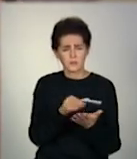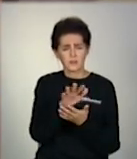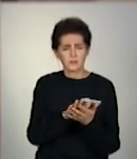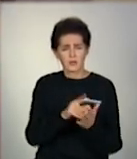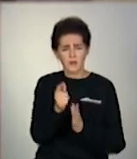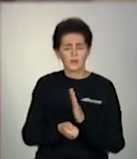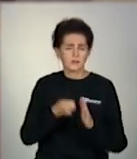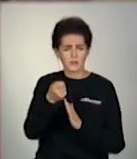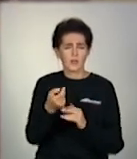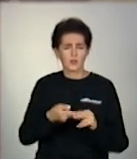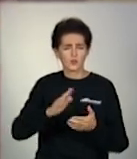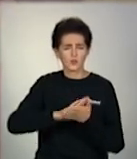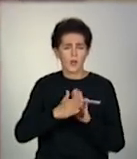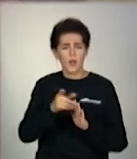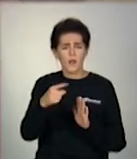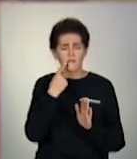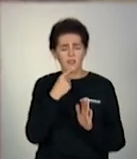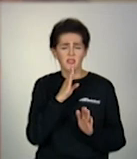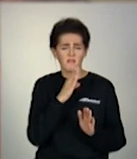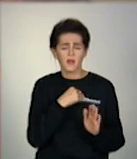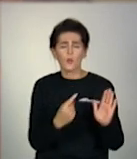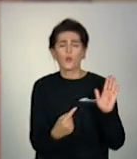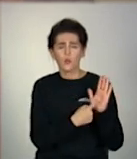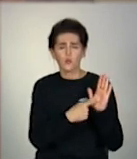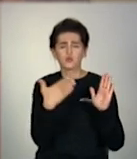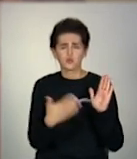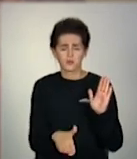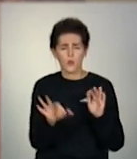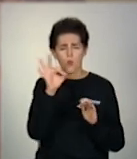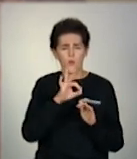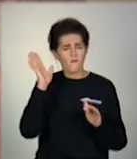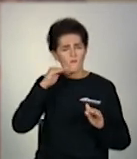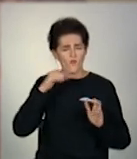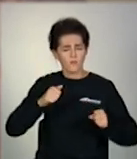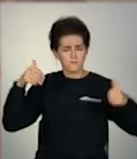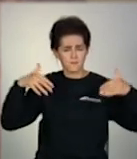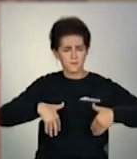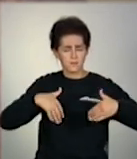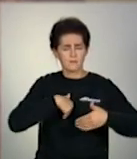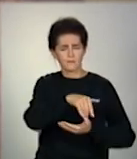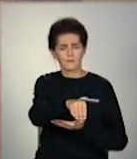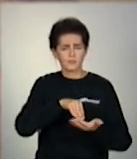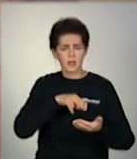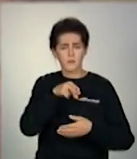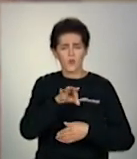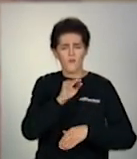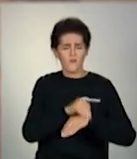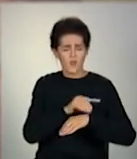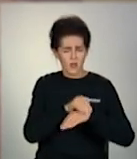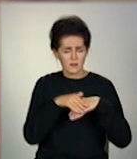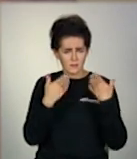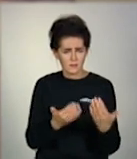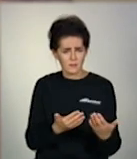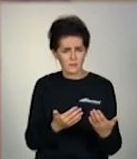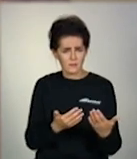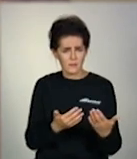такому-то случаю. Я указувала вже з вашим директором. Ні, іменно по заліттю, що вас заліло. Так. По факту. Ви по факту, заліття, по